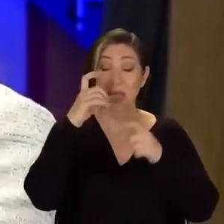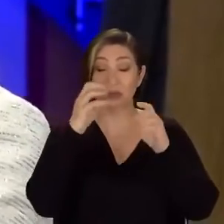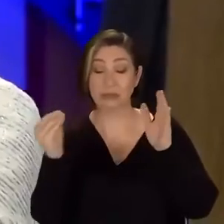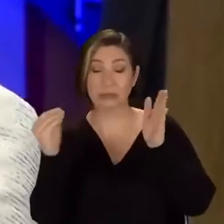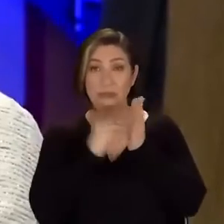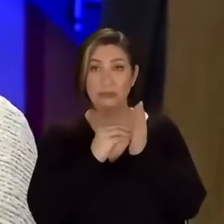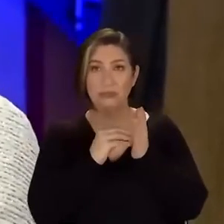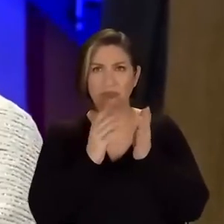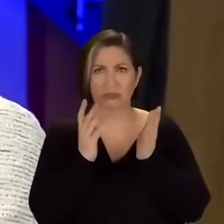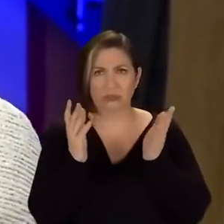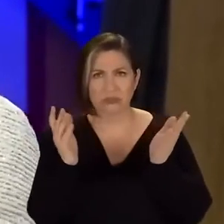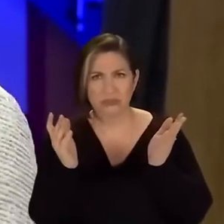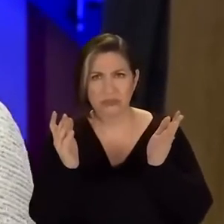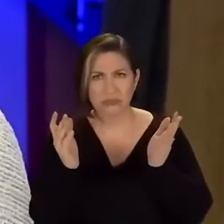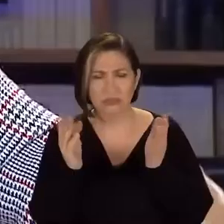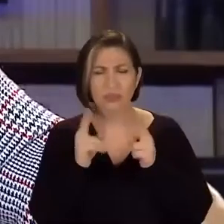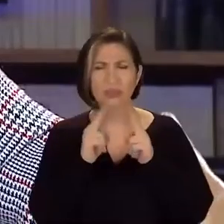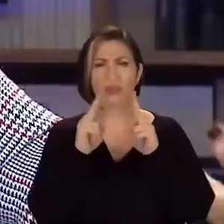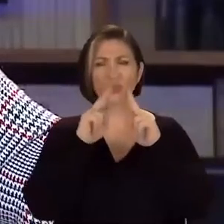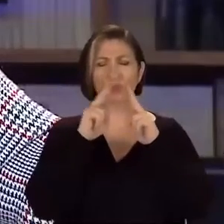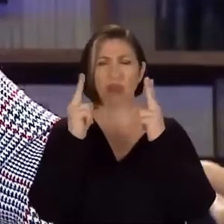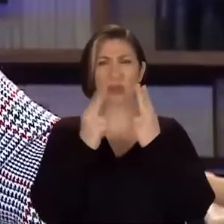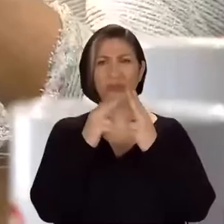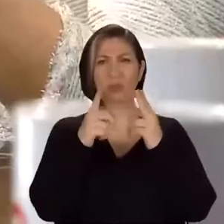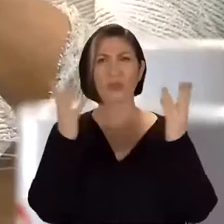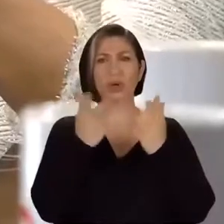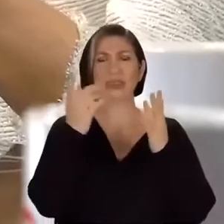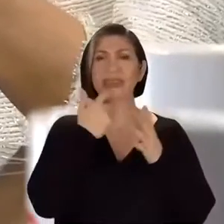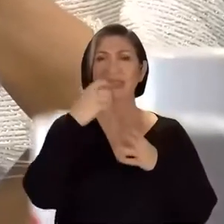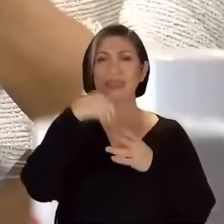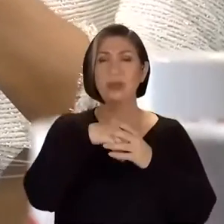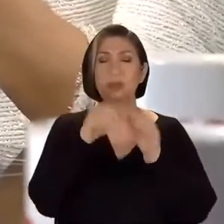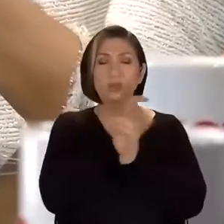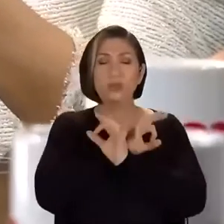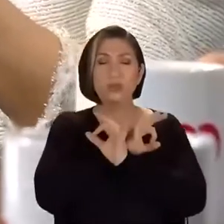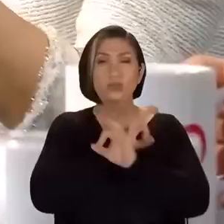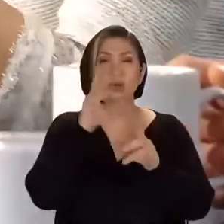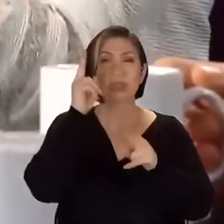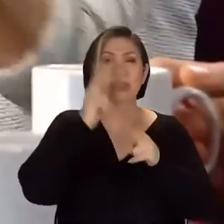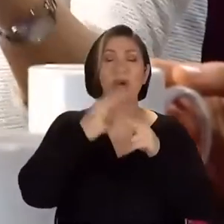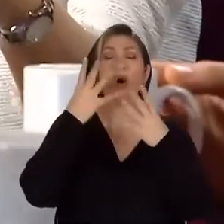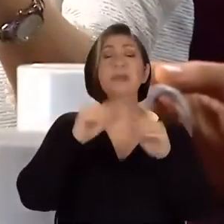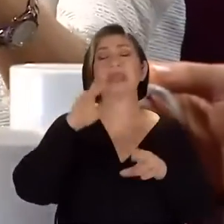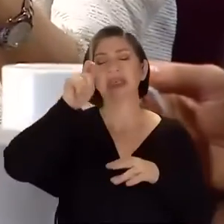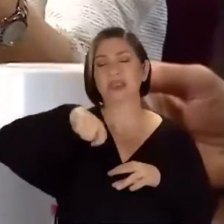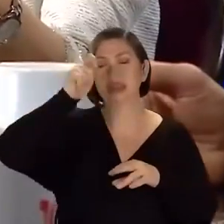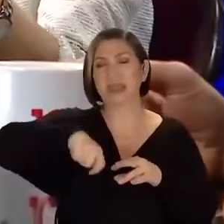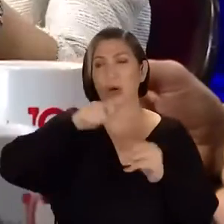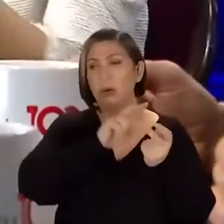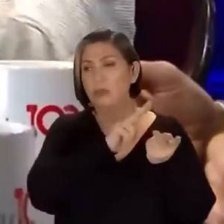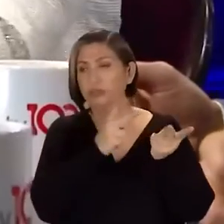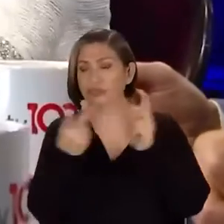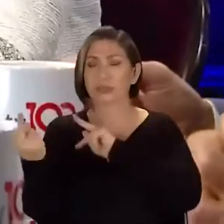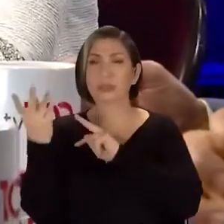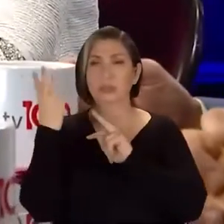Boom. Çok aslında dünyanın bu kadar sene içerisinde müthiş bir hızla olmasa bile kredi kartına geçiş hikayesi